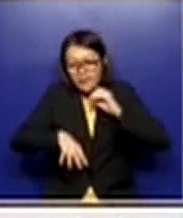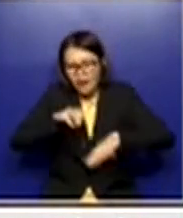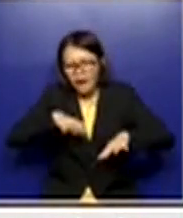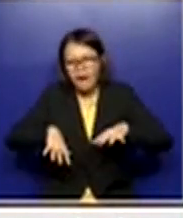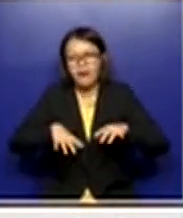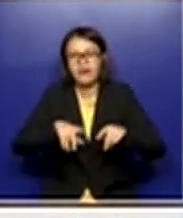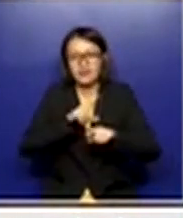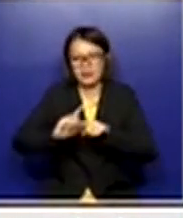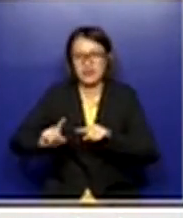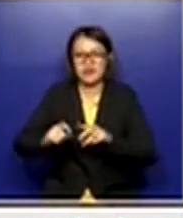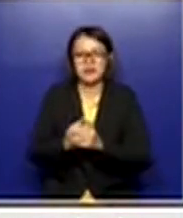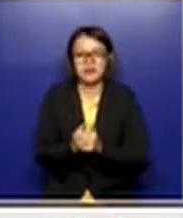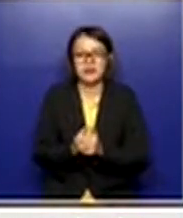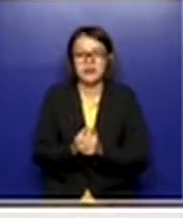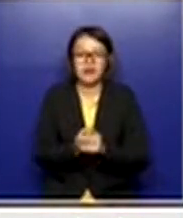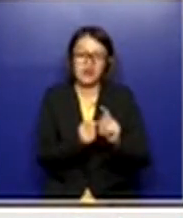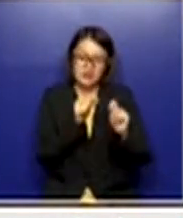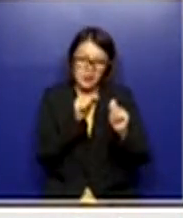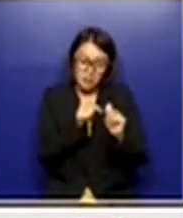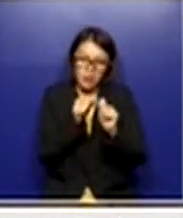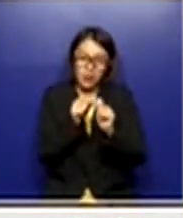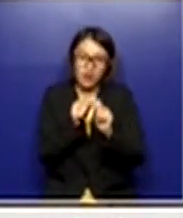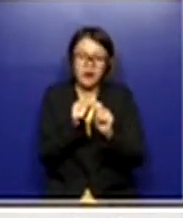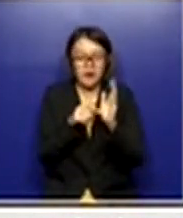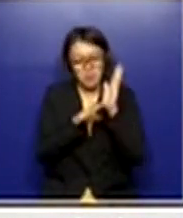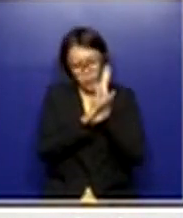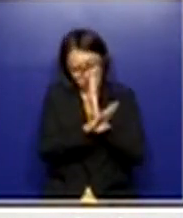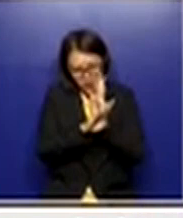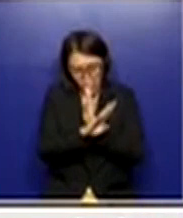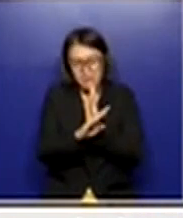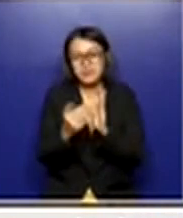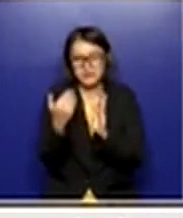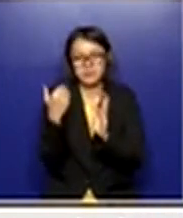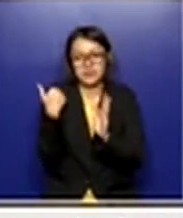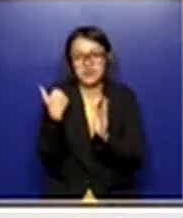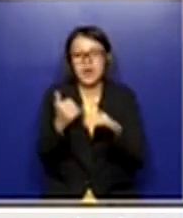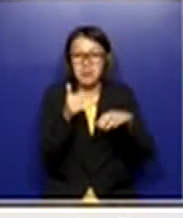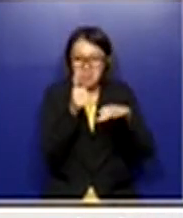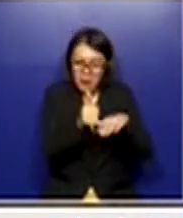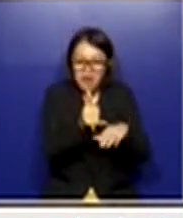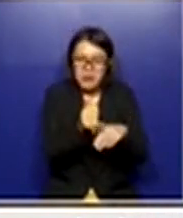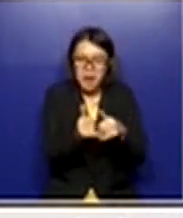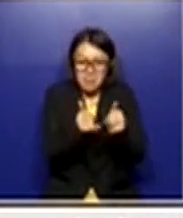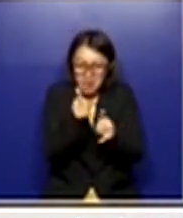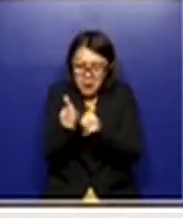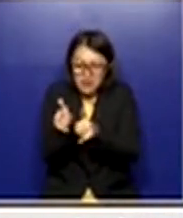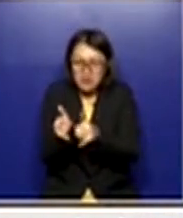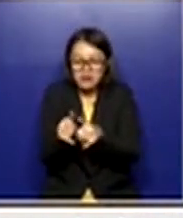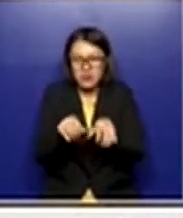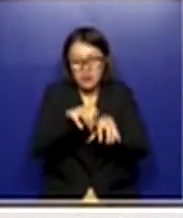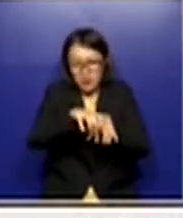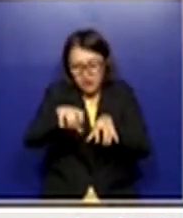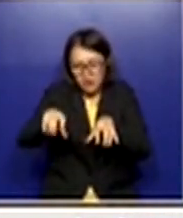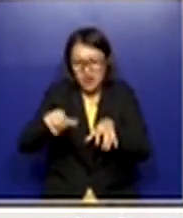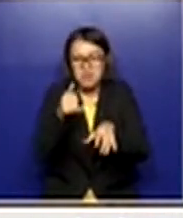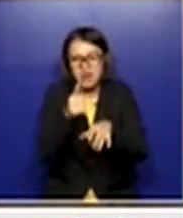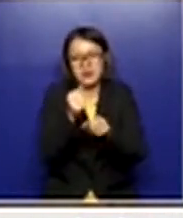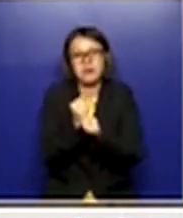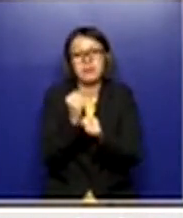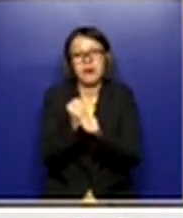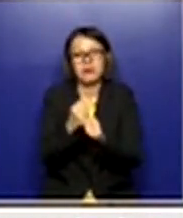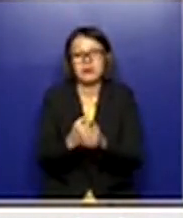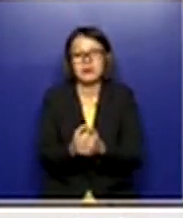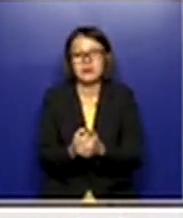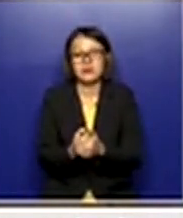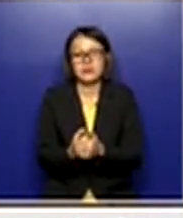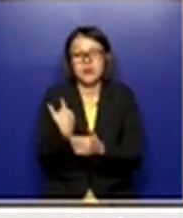ที่เช่นในหลายตำบลของจังหวัดบุรีรัมย์ก็เป็นพื้นที่ที่เราลงไปทำงานกับเครือข่ายและภาคส่วนต่างๆจนทั้งสามารถวั